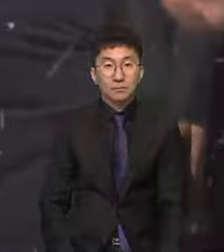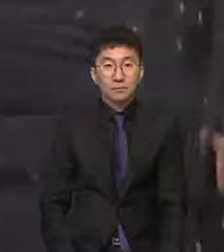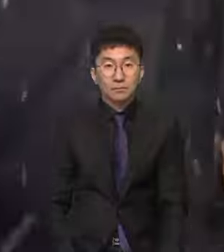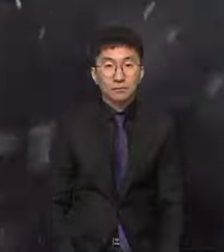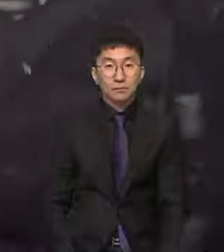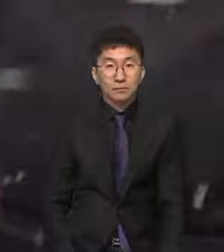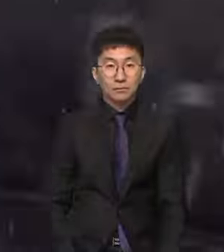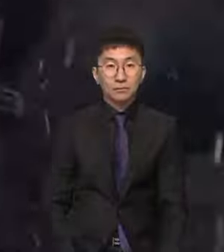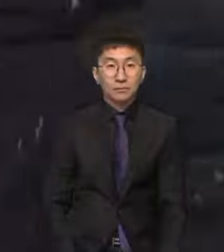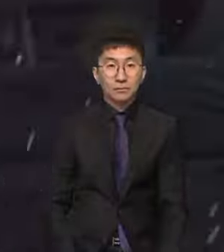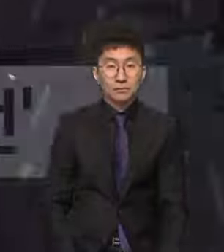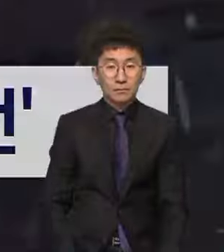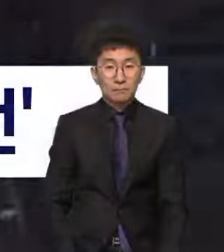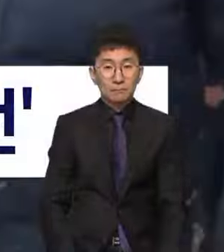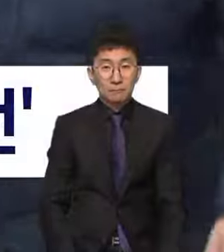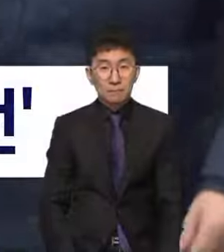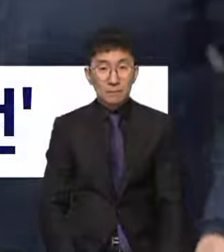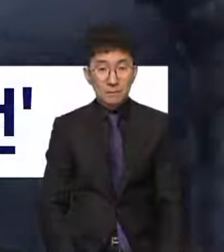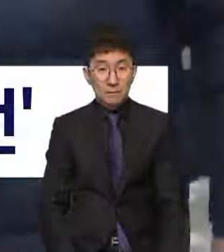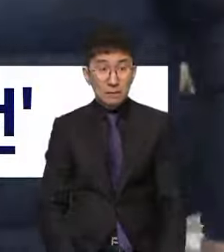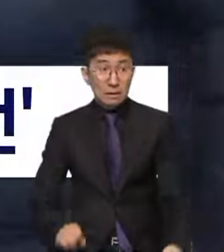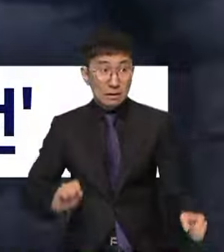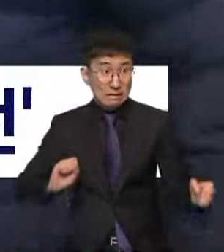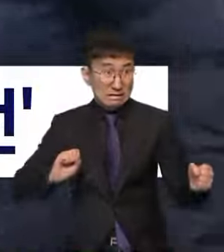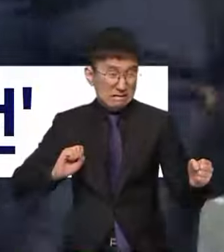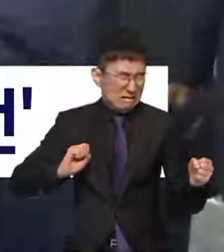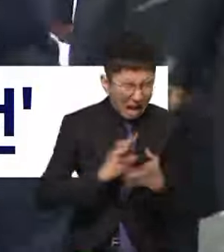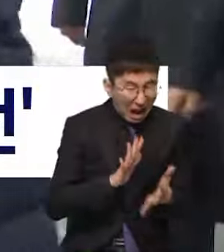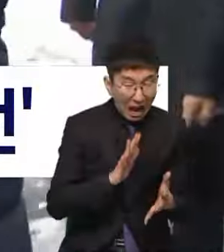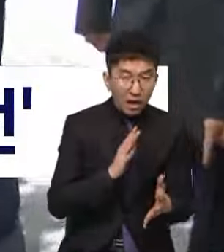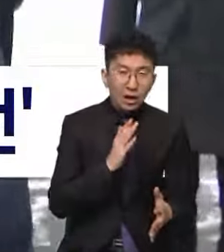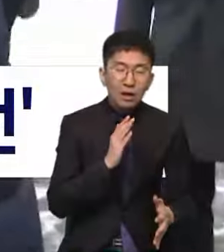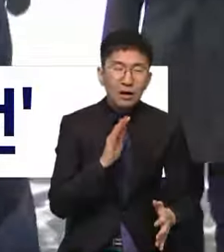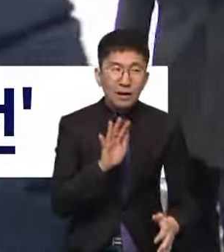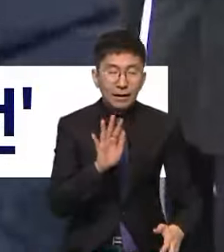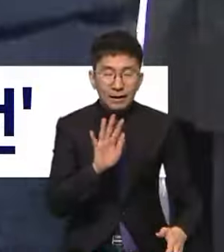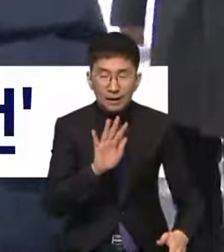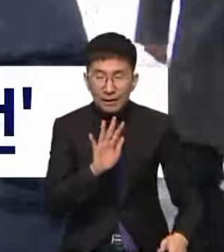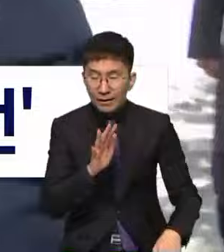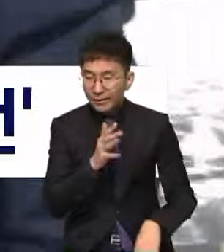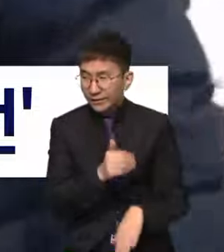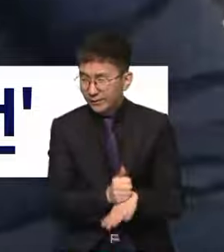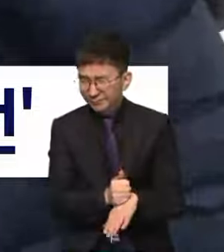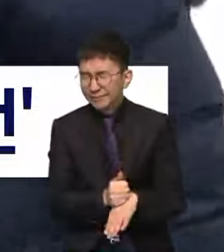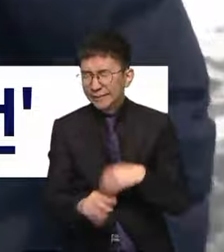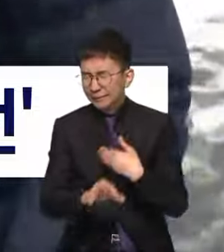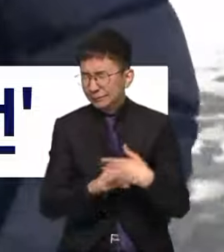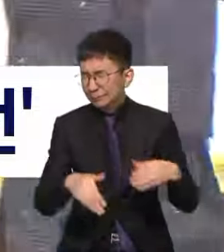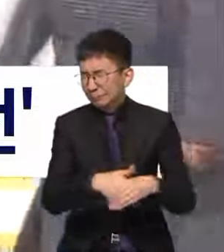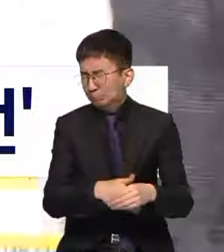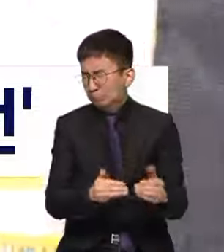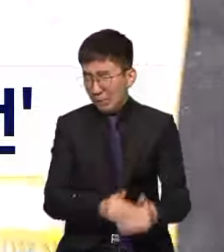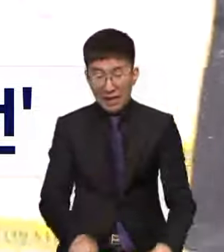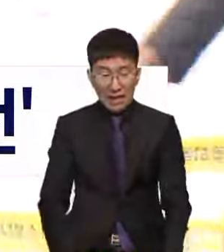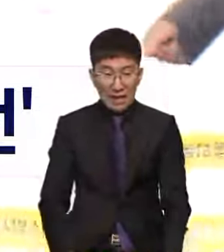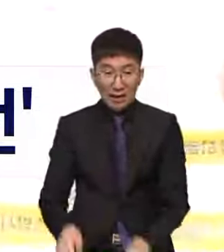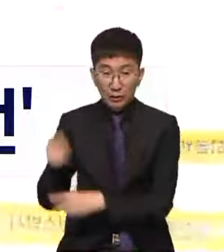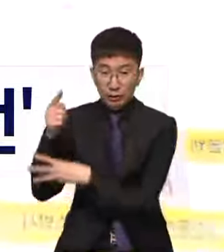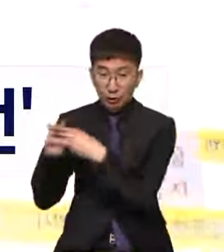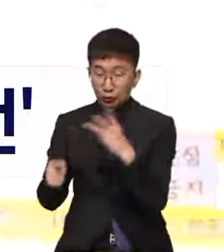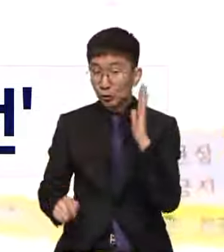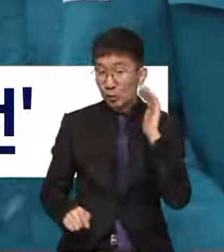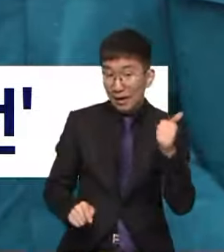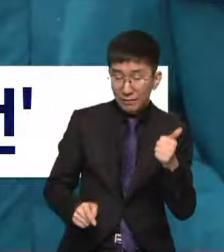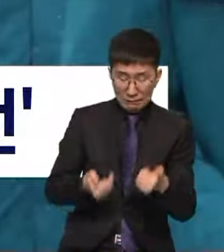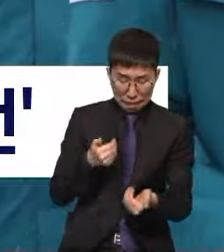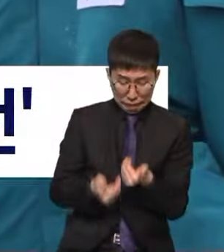더 나가면 파국을 맞을 수 있다는 우려에 일단 손을 잡는 모양새지만 윤석열 대통령과 한동훈 비대위원장을